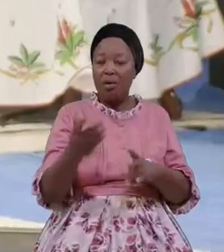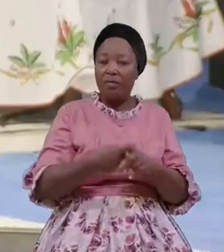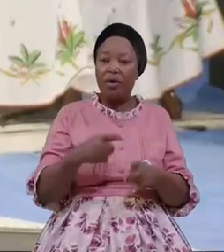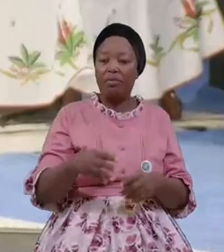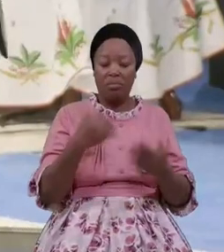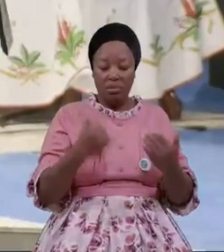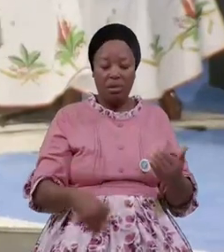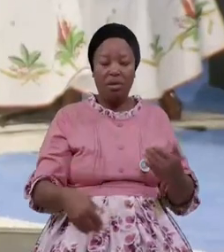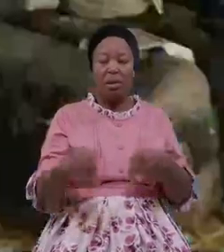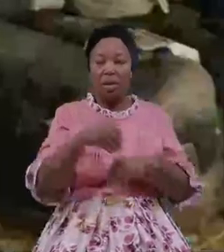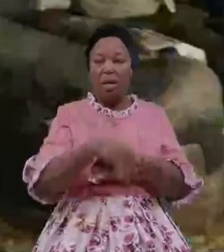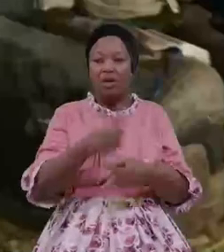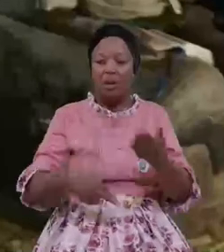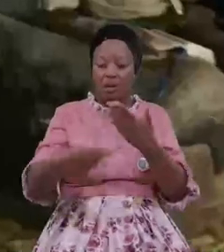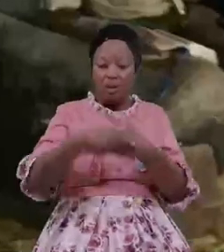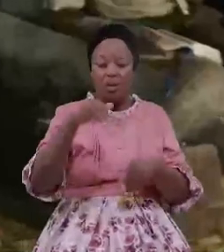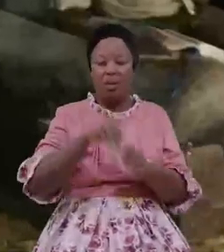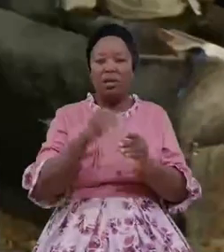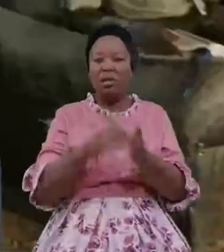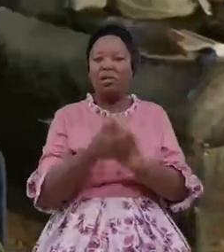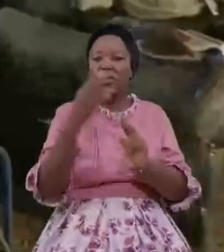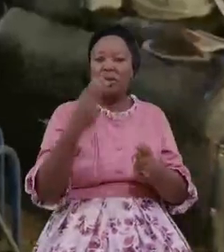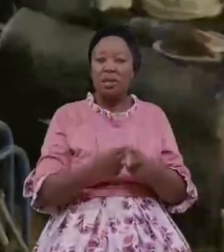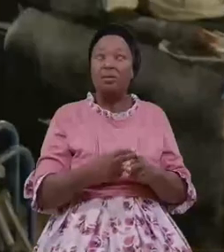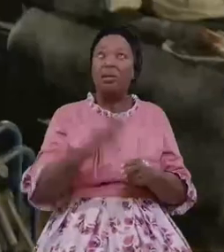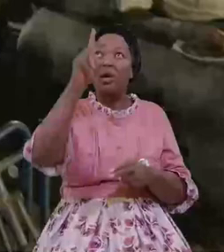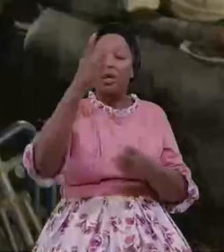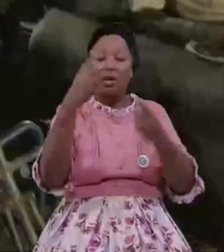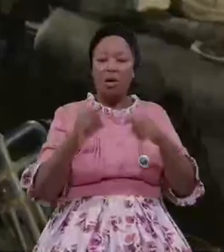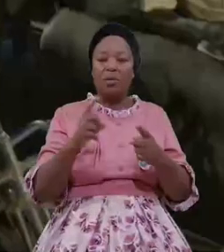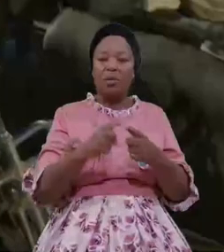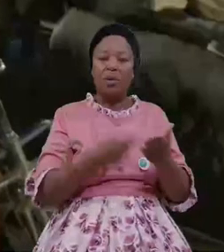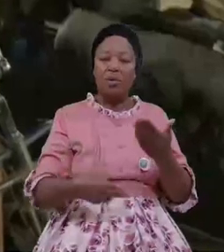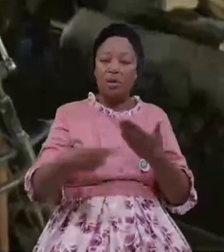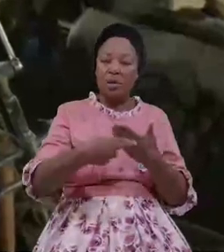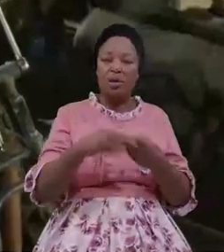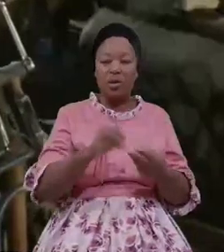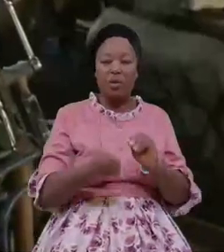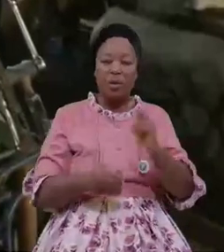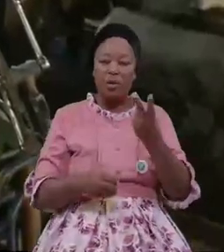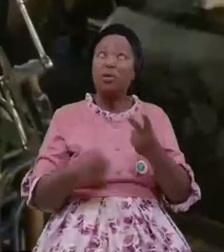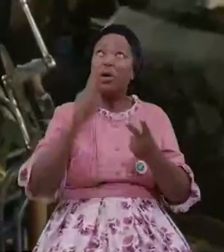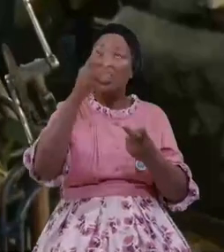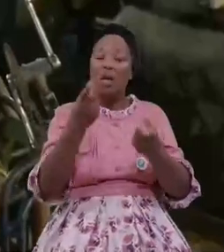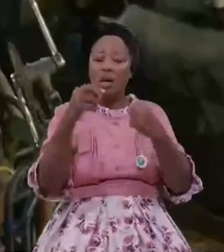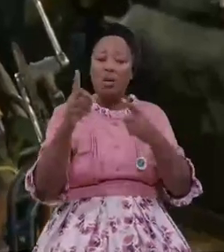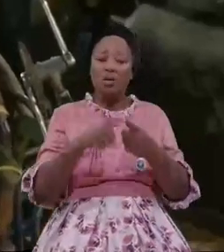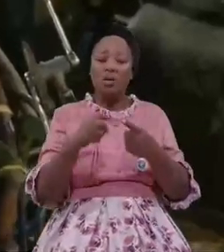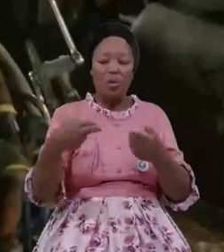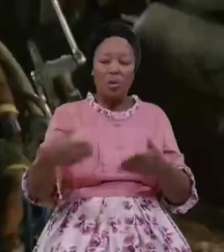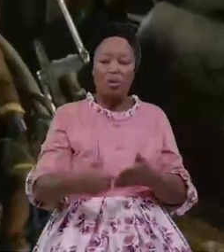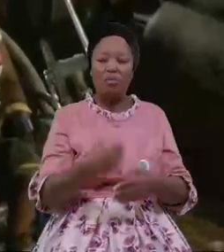soir vous y retournerez au nom de Jésus Jésus est venu restaurer deux il est